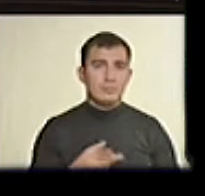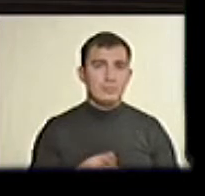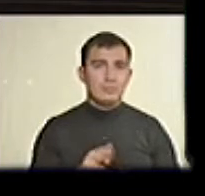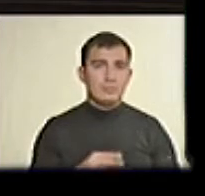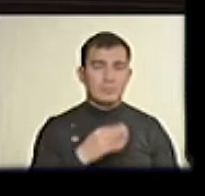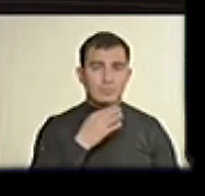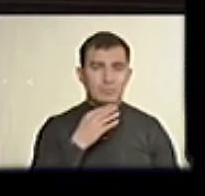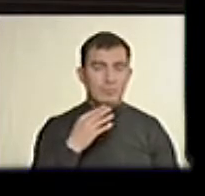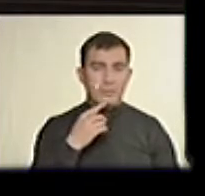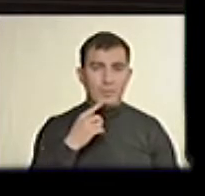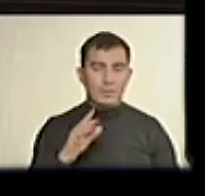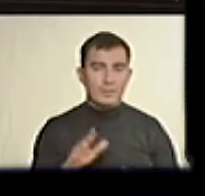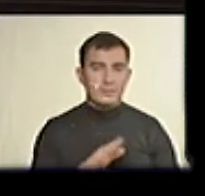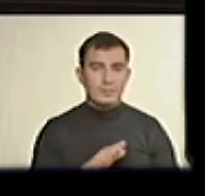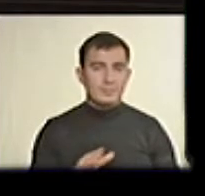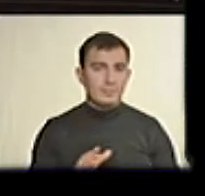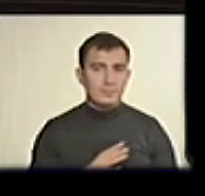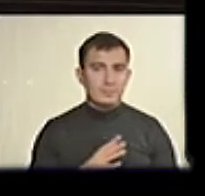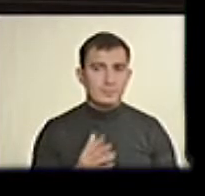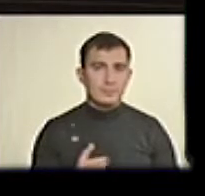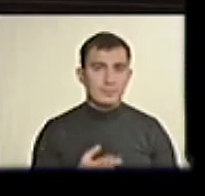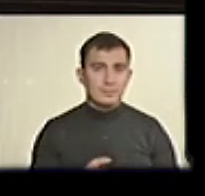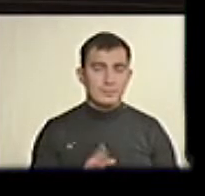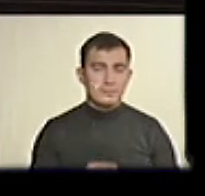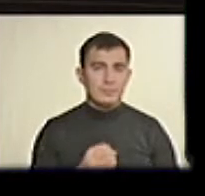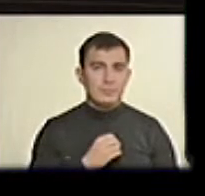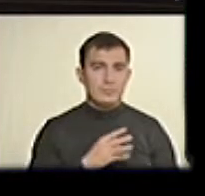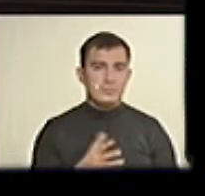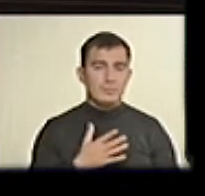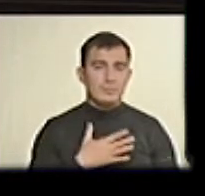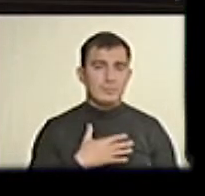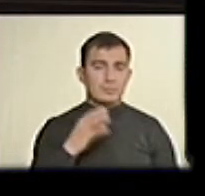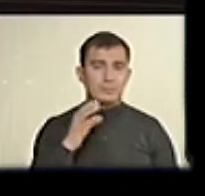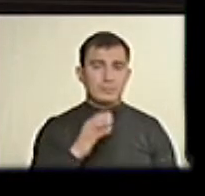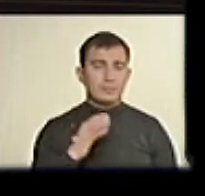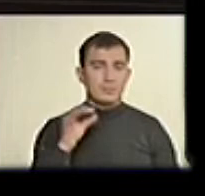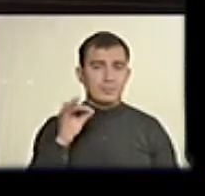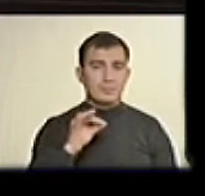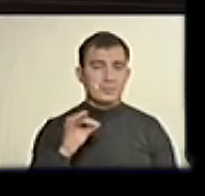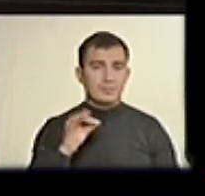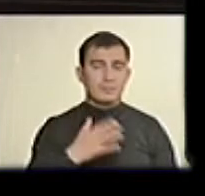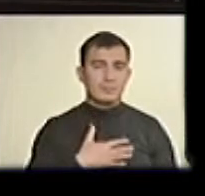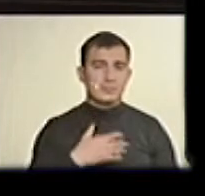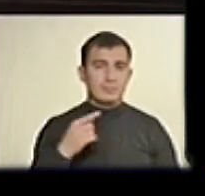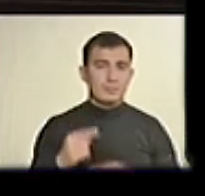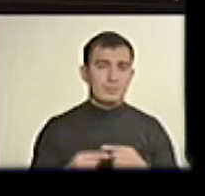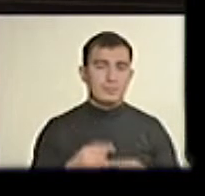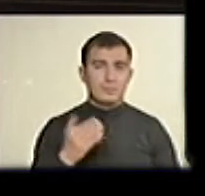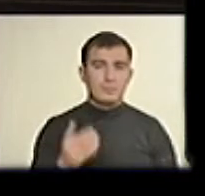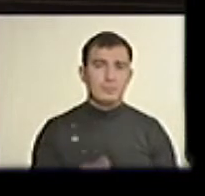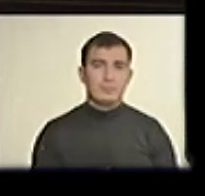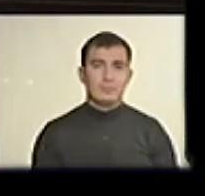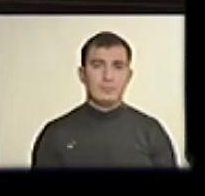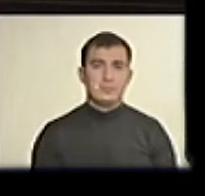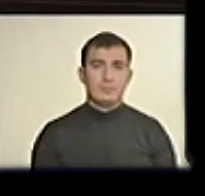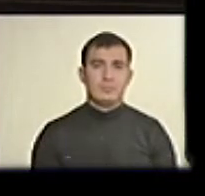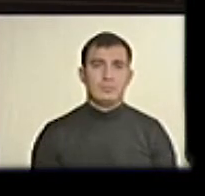sifatida ijro etilgan. Bu bizning boy tarixiy musiqiy merosimiz, aziz o'quvchilar.